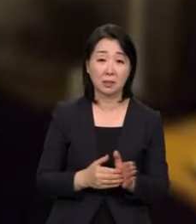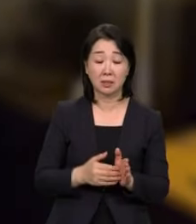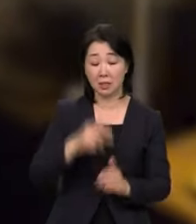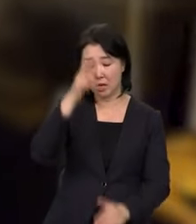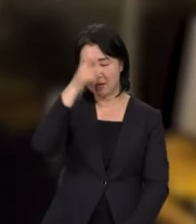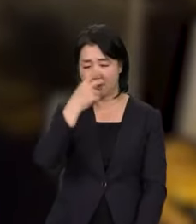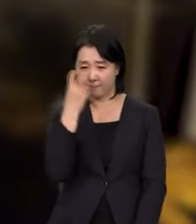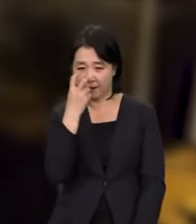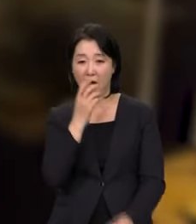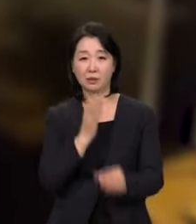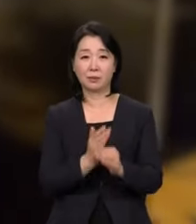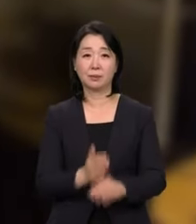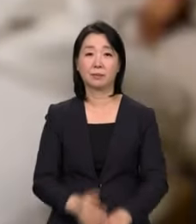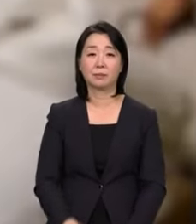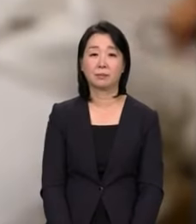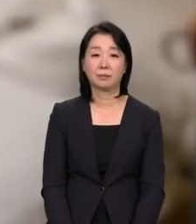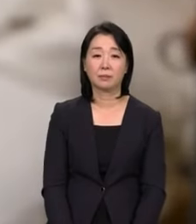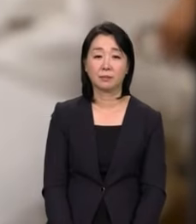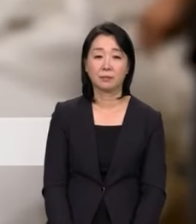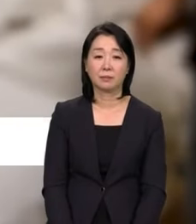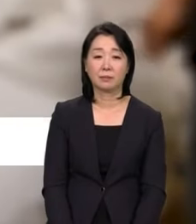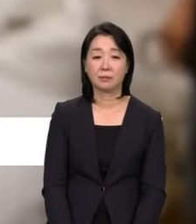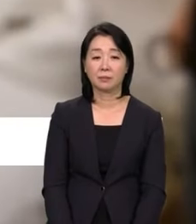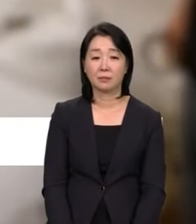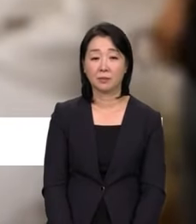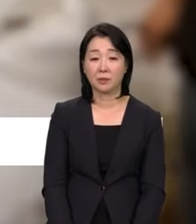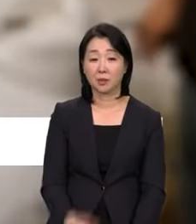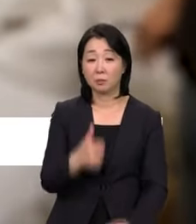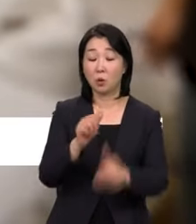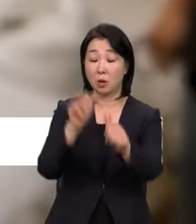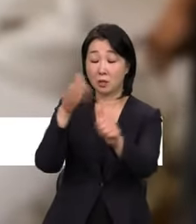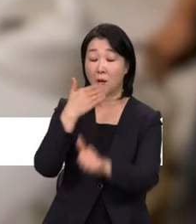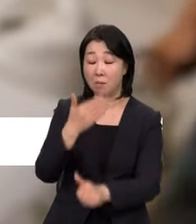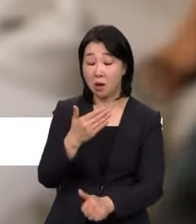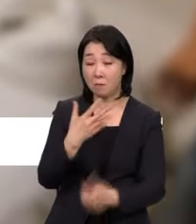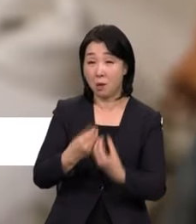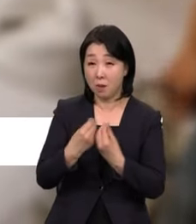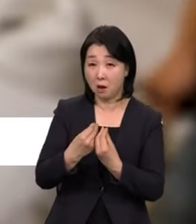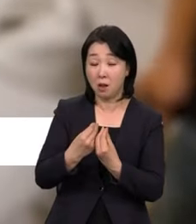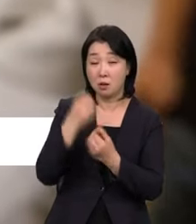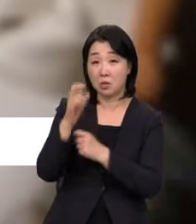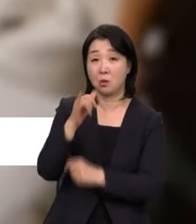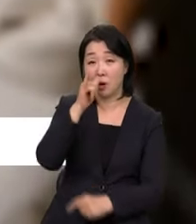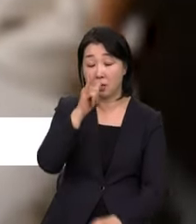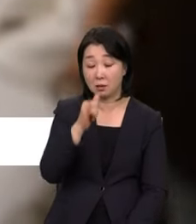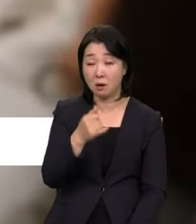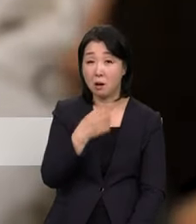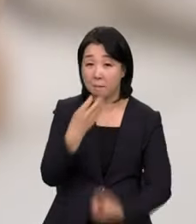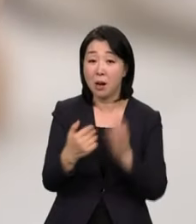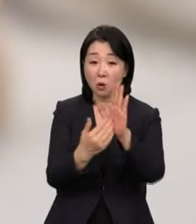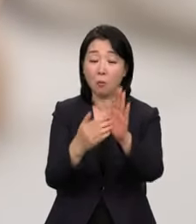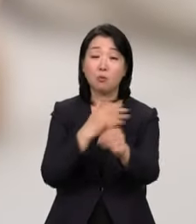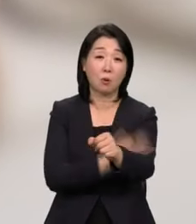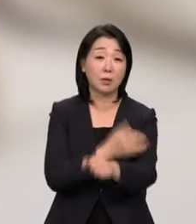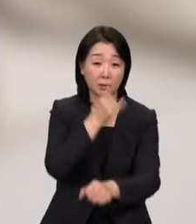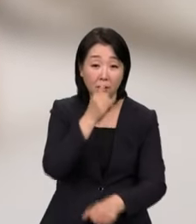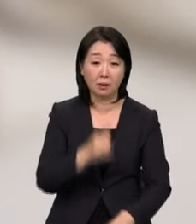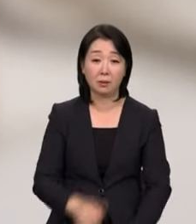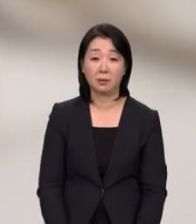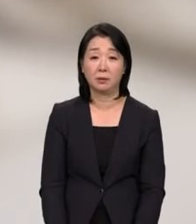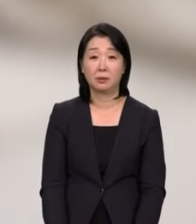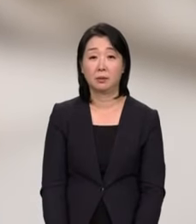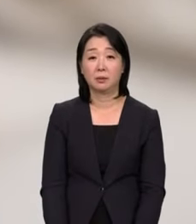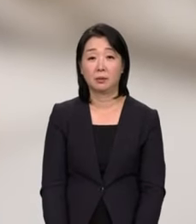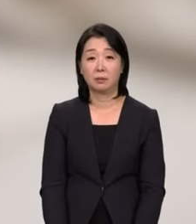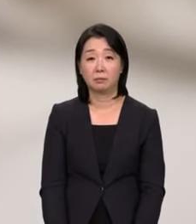경찰이 추적에 나섰습니다. 변호인 선임할 수 있고 변명의 기회가 있고 진술 거부권 있고. 그리고 지난